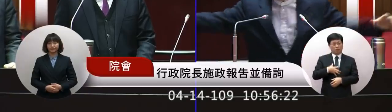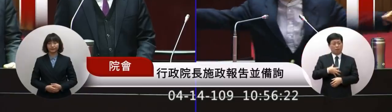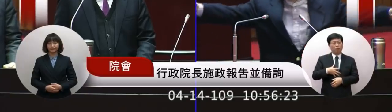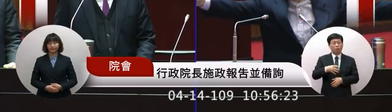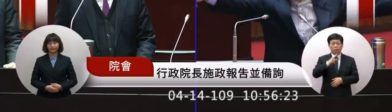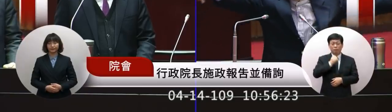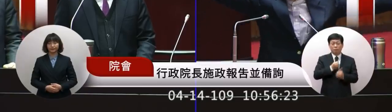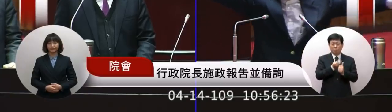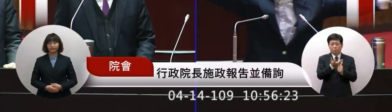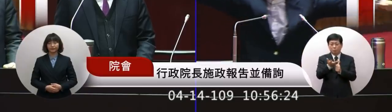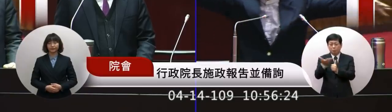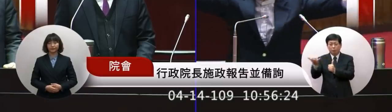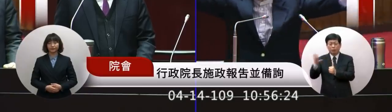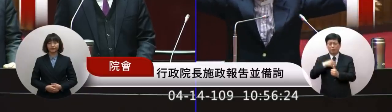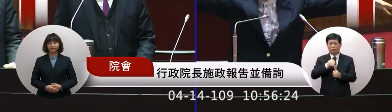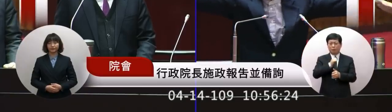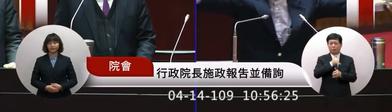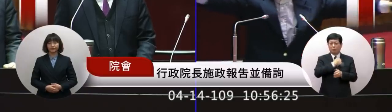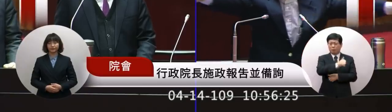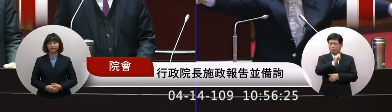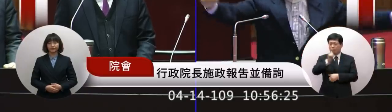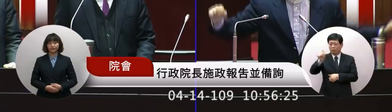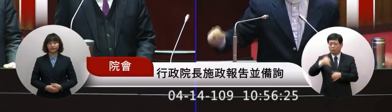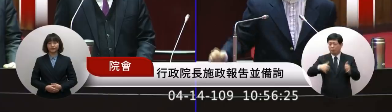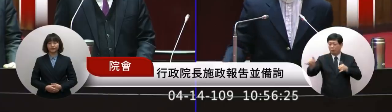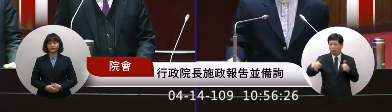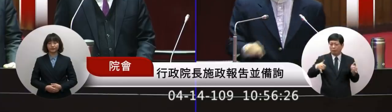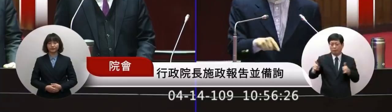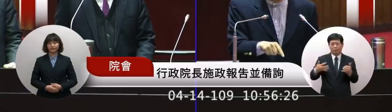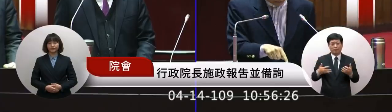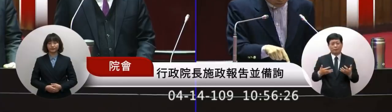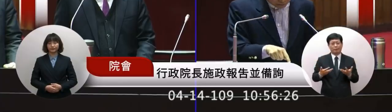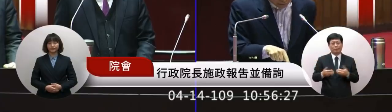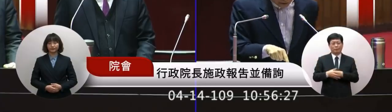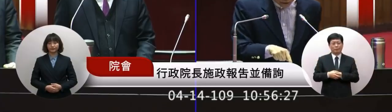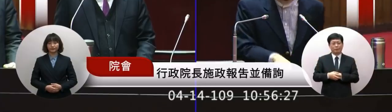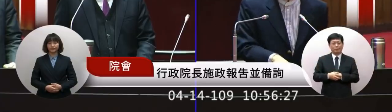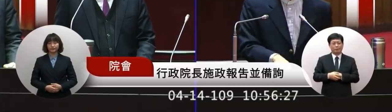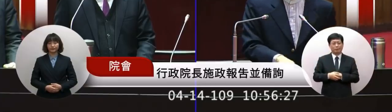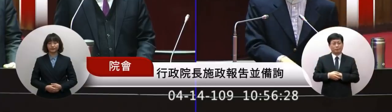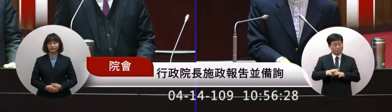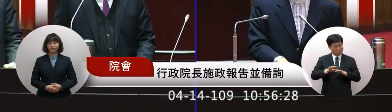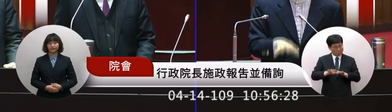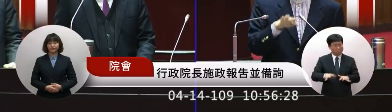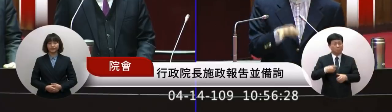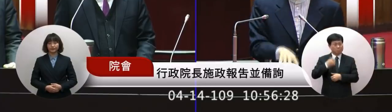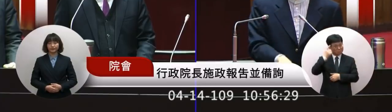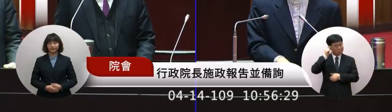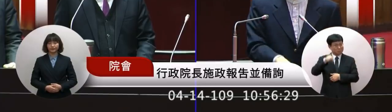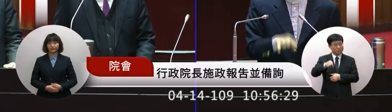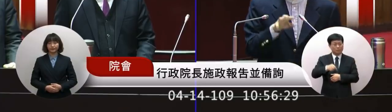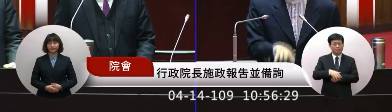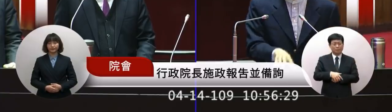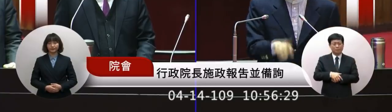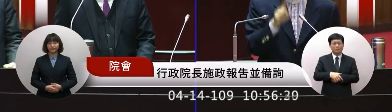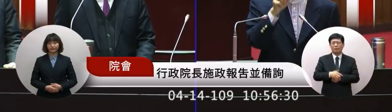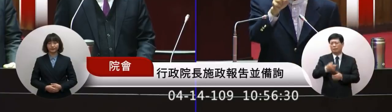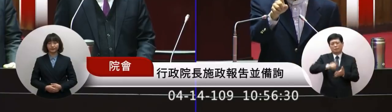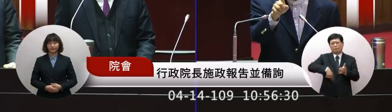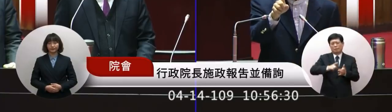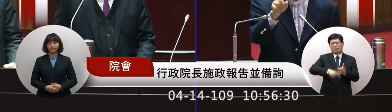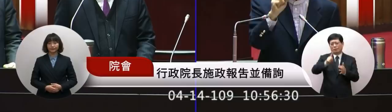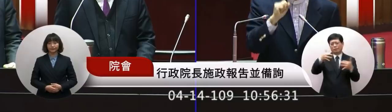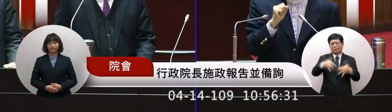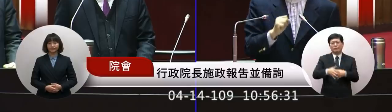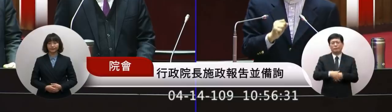遐咧大家咧跑跑走，是不是？哦，所以讲，这一个最简单的一个